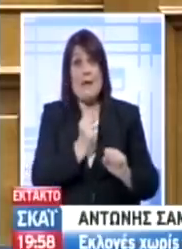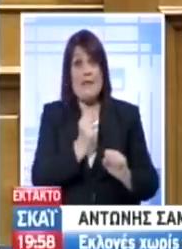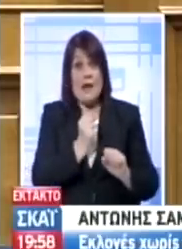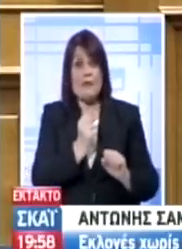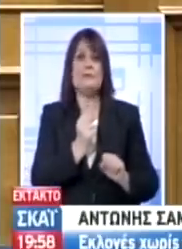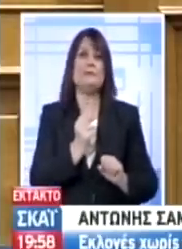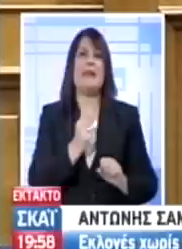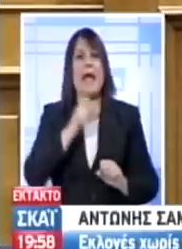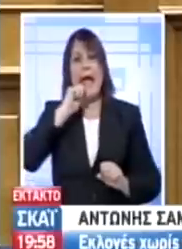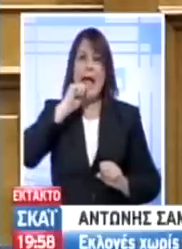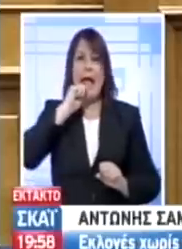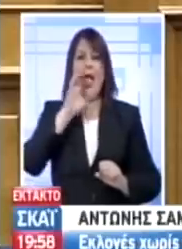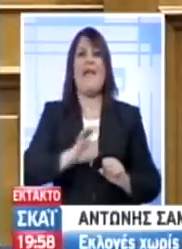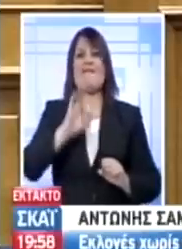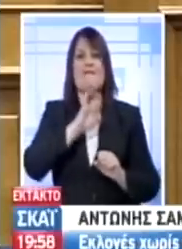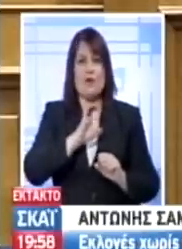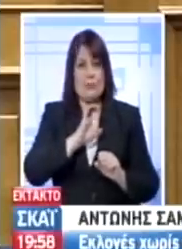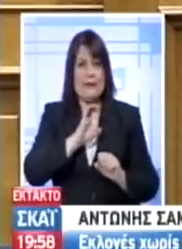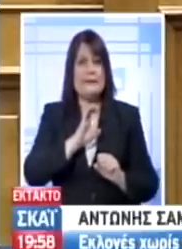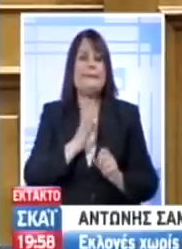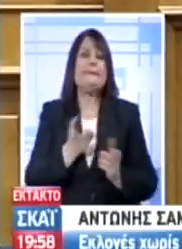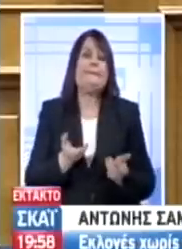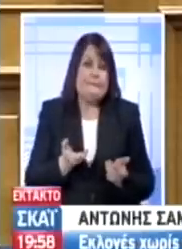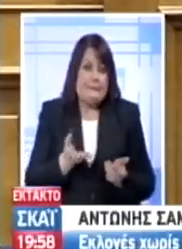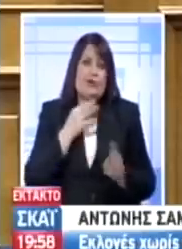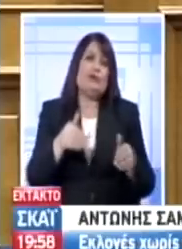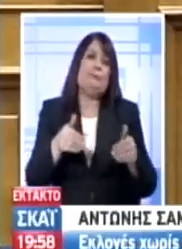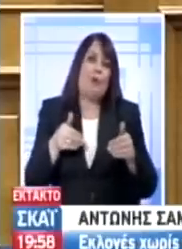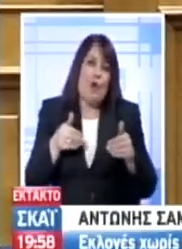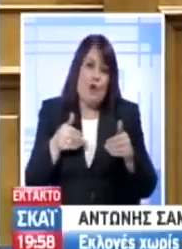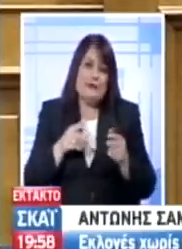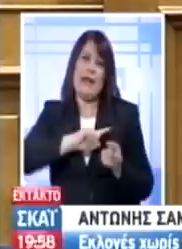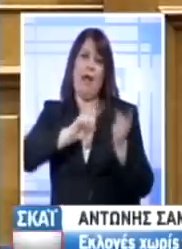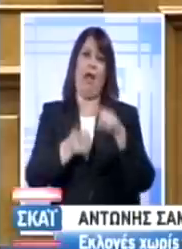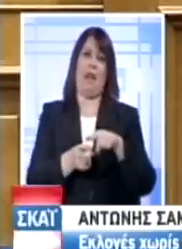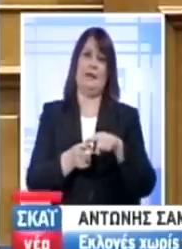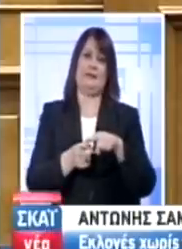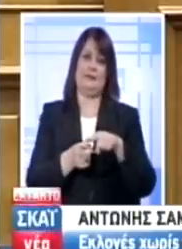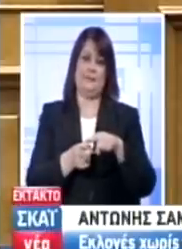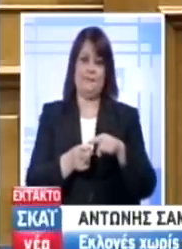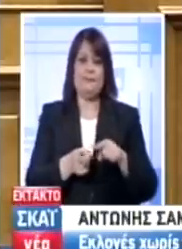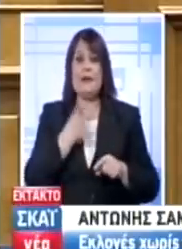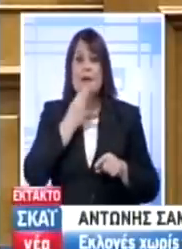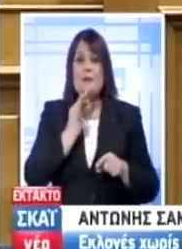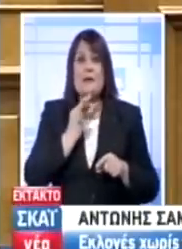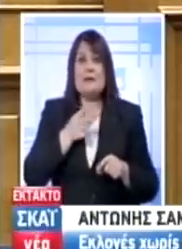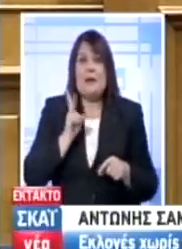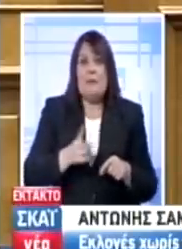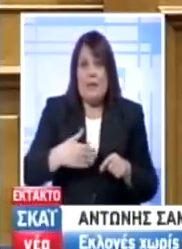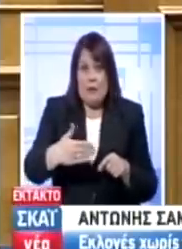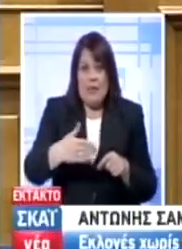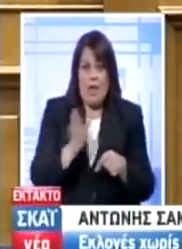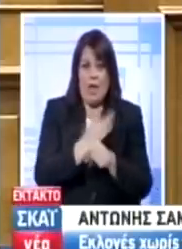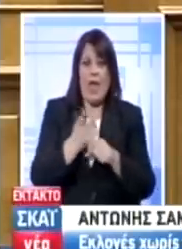ταυτοί, γι' αυτό και αυτή η τούμπα σήμερα. Αναρωτιέμαι. Ο κ. Παπανδρέου κόντεψε να διαλύσει την Ελλάδα και την Ευρώπη, το